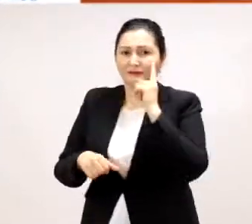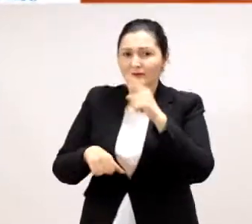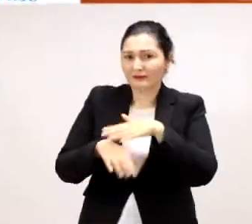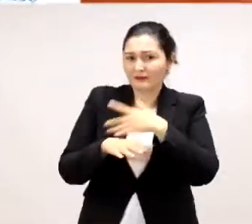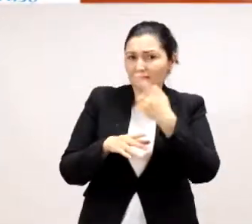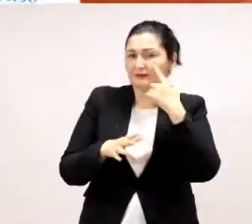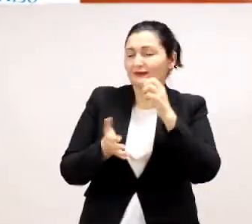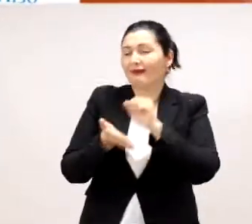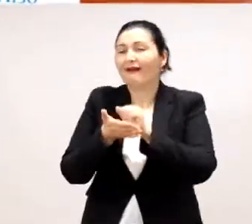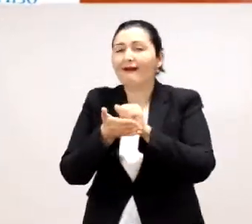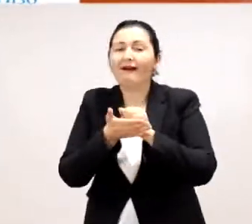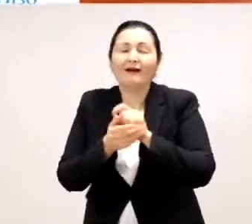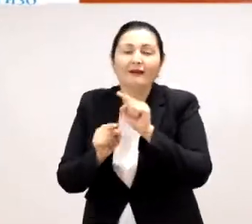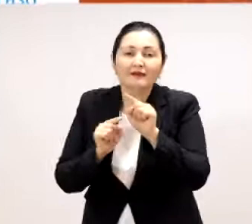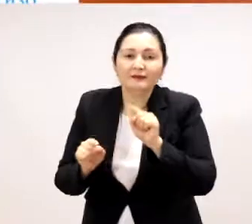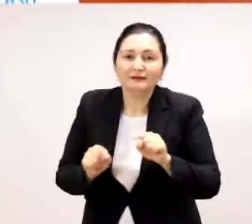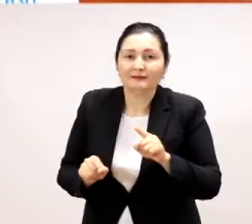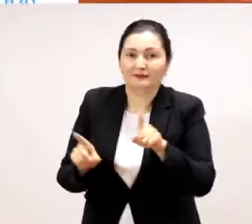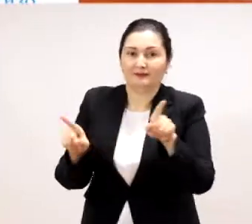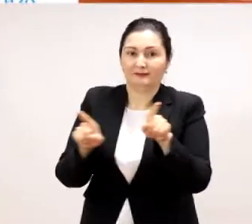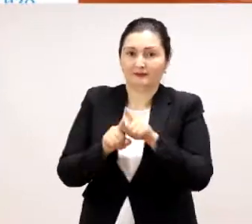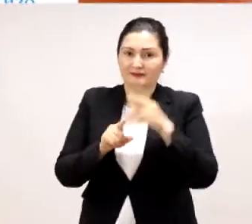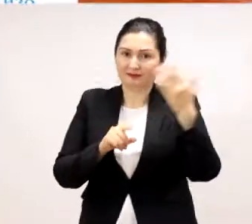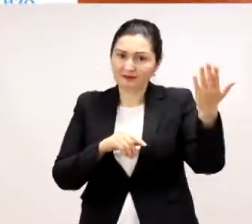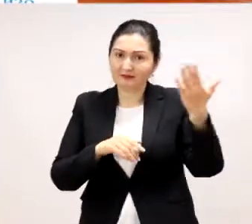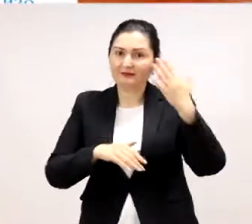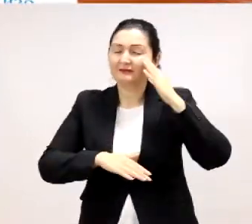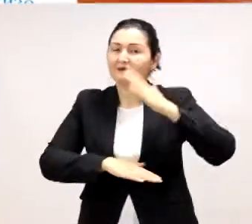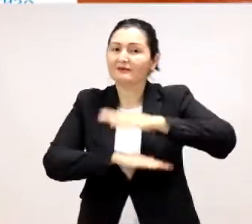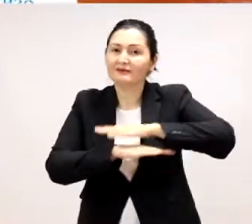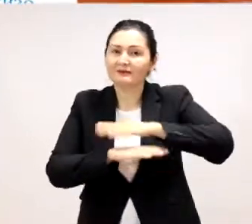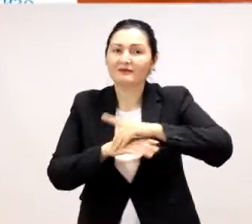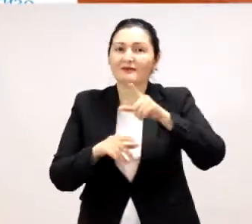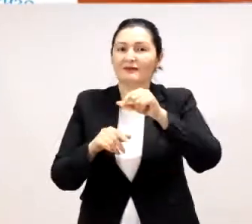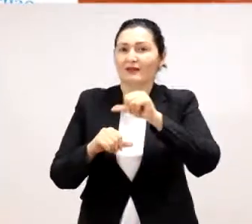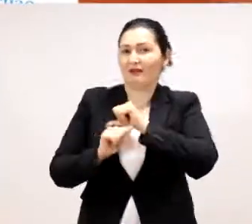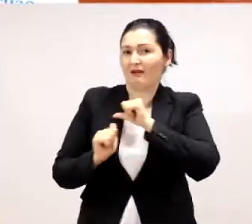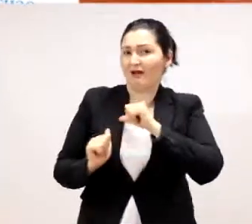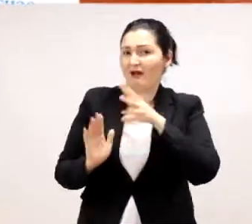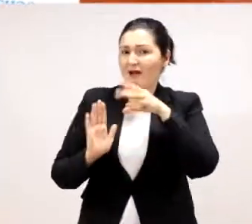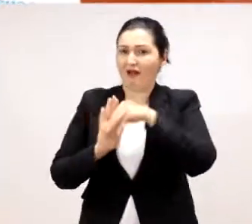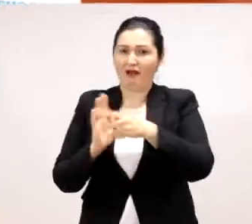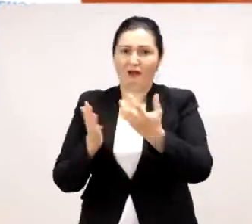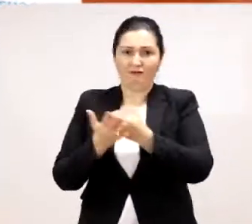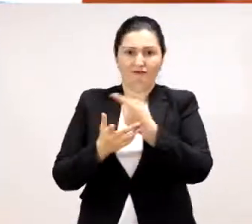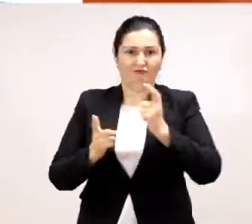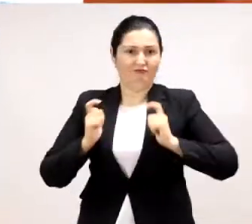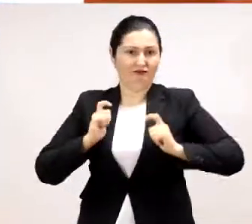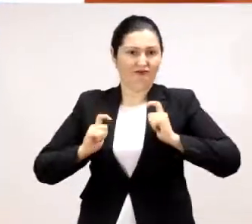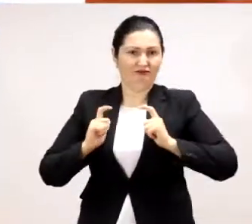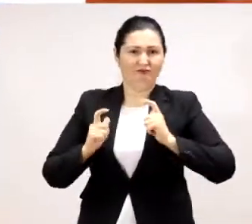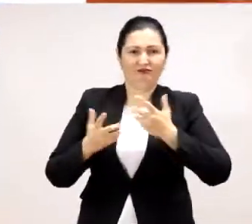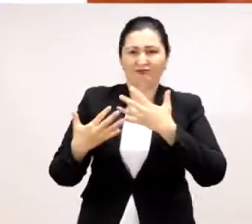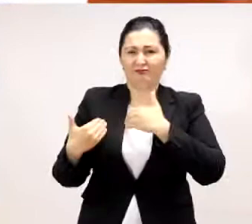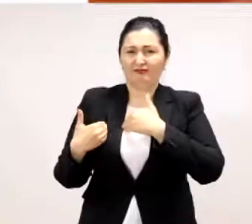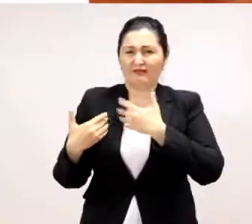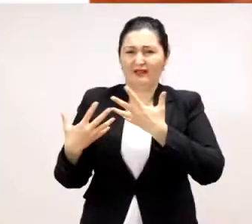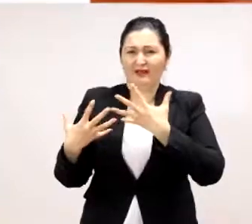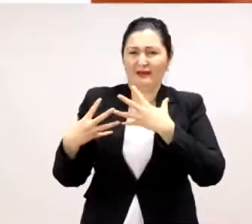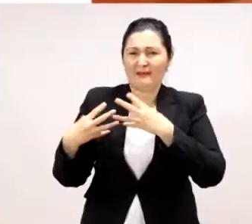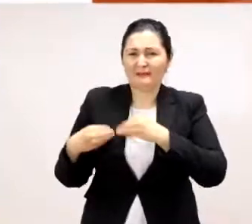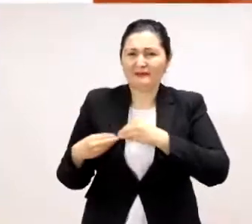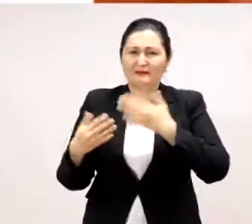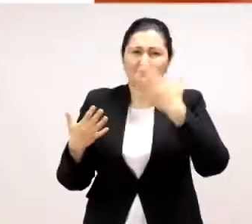آنها مشغول شد. از چنین رفتاری وای در دل صدبرگ رشک افتاد. دلش تنگ شد،